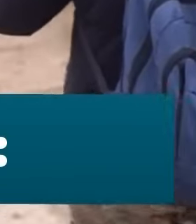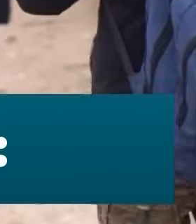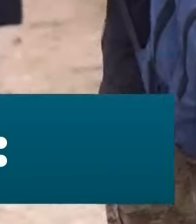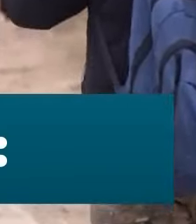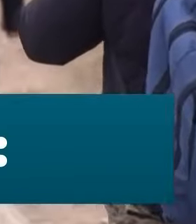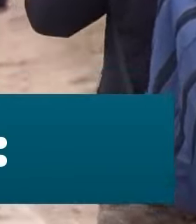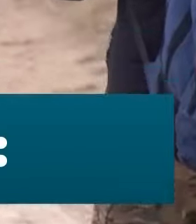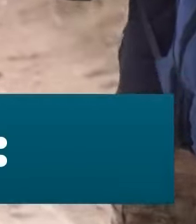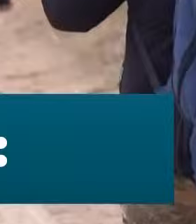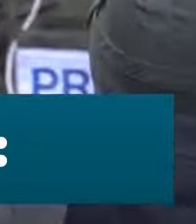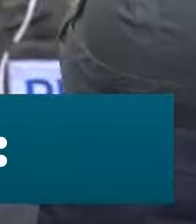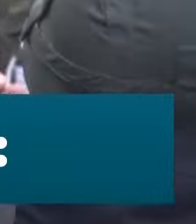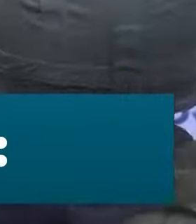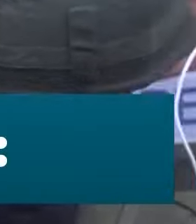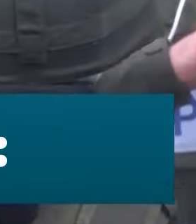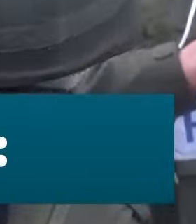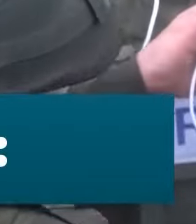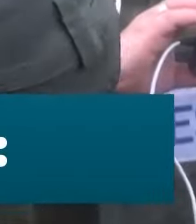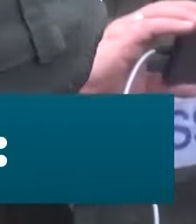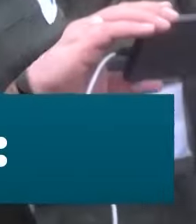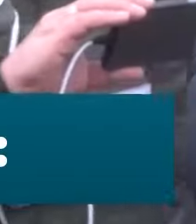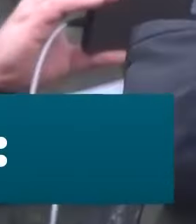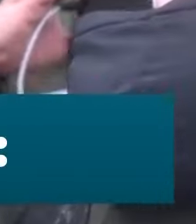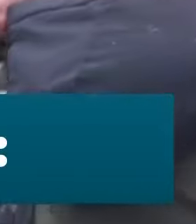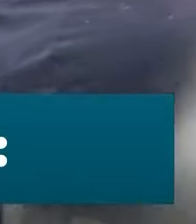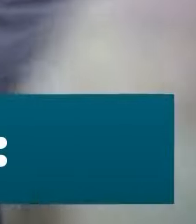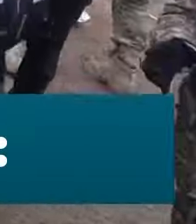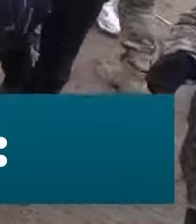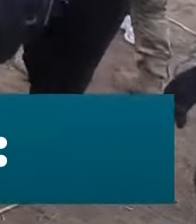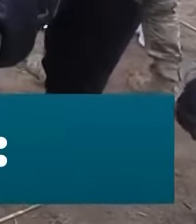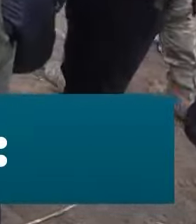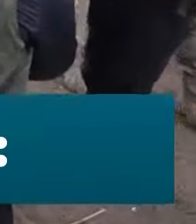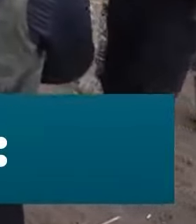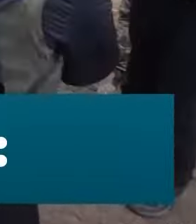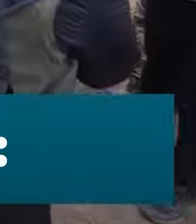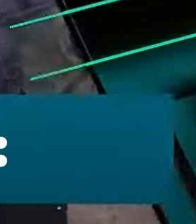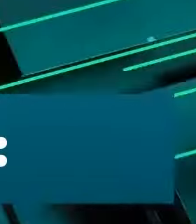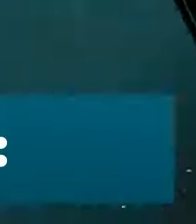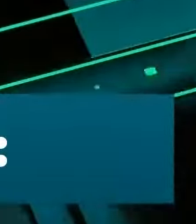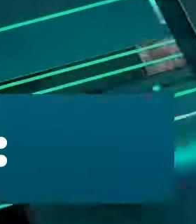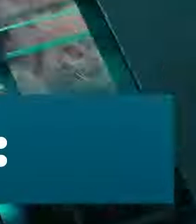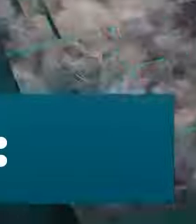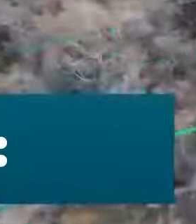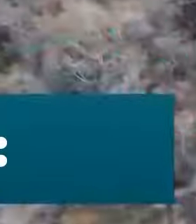басты назарды неге аударуы қажет? Тұтқиылдан жасалған шабуылға журналистер дайын болды ма?